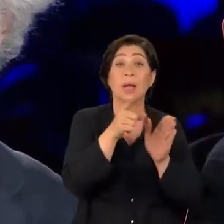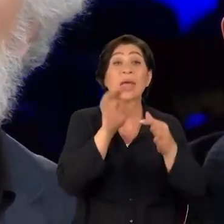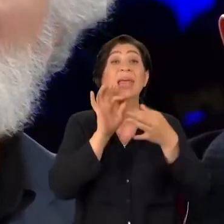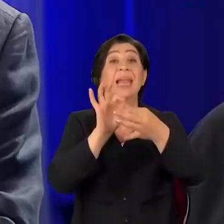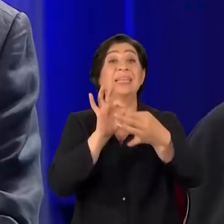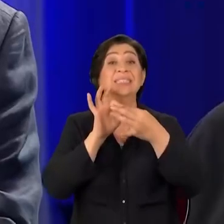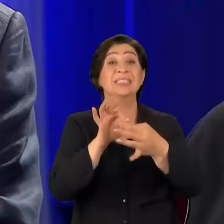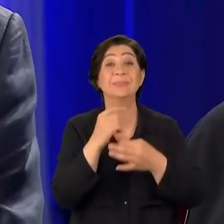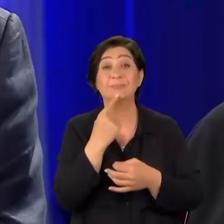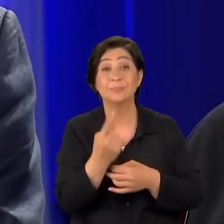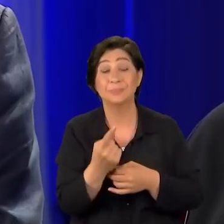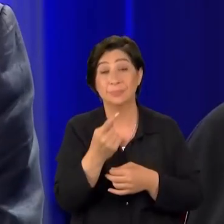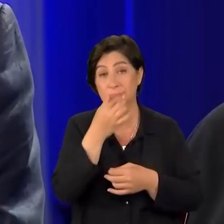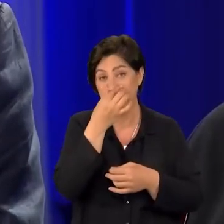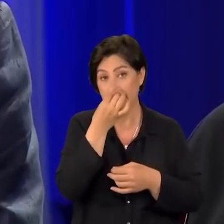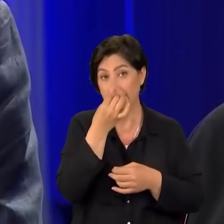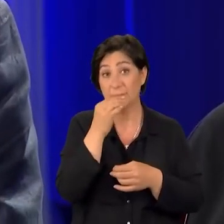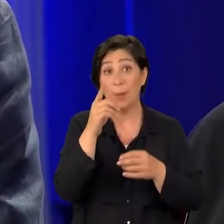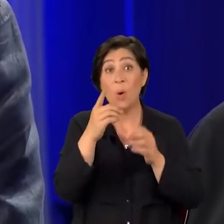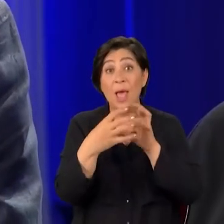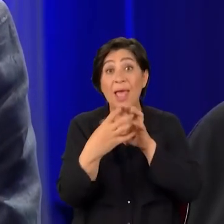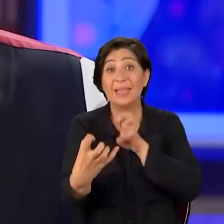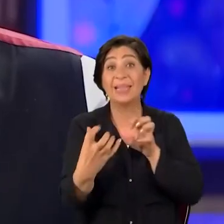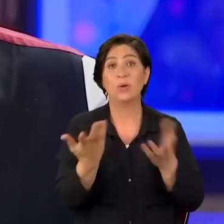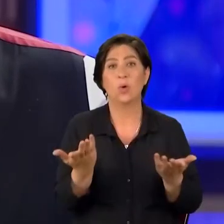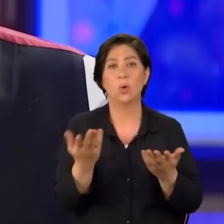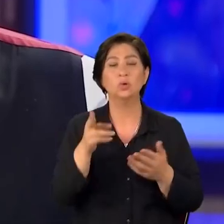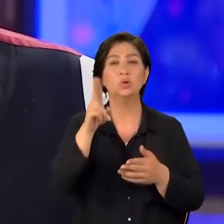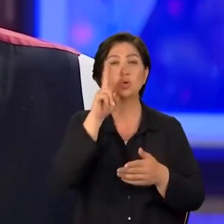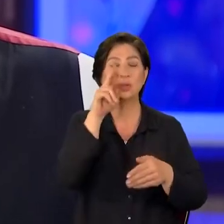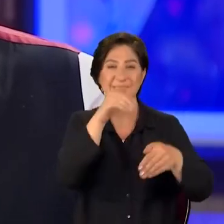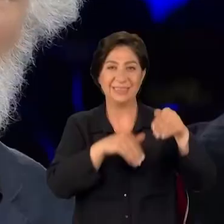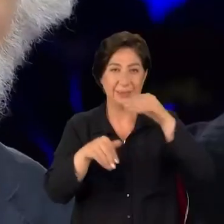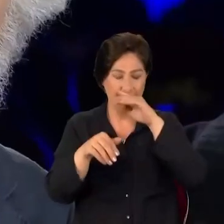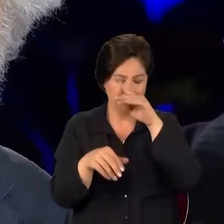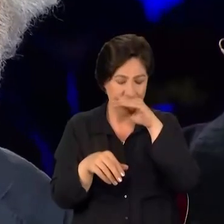değil. Biraz bakın, da iletişim kısmından etkili oluyor. Şimdi yok, şöyle söyleyelim bakın.